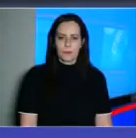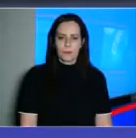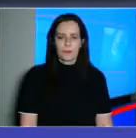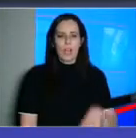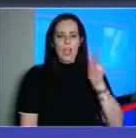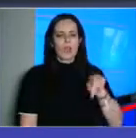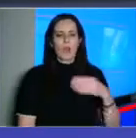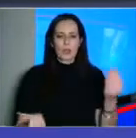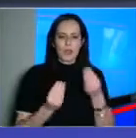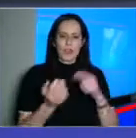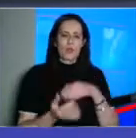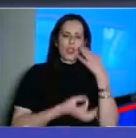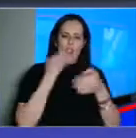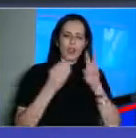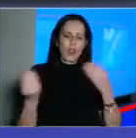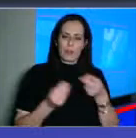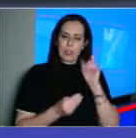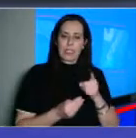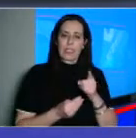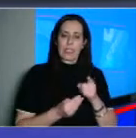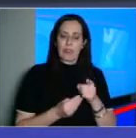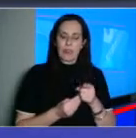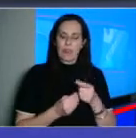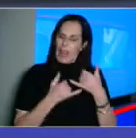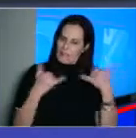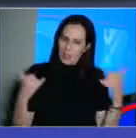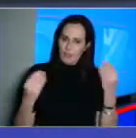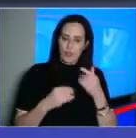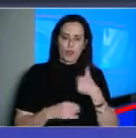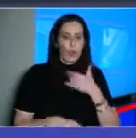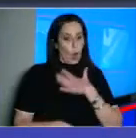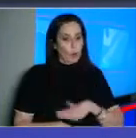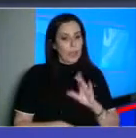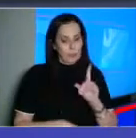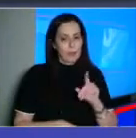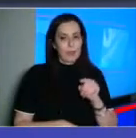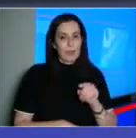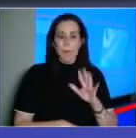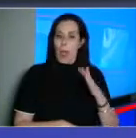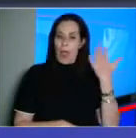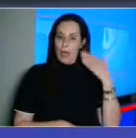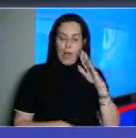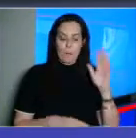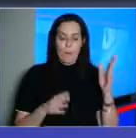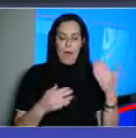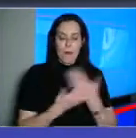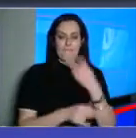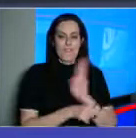יש פה עניין, יש פה שאלות ויש פה דברים שצריך לפתח, והדבר שאנחנו רוצים לפתח זה מה היה בפייק